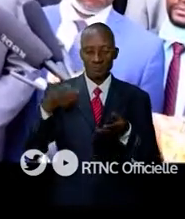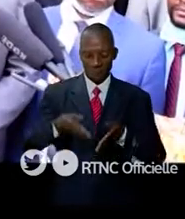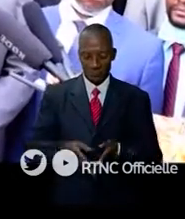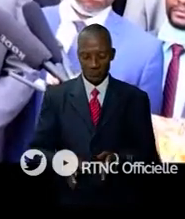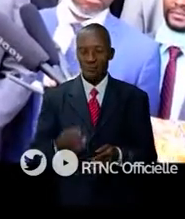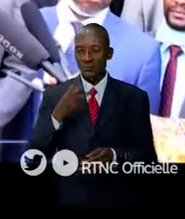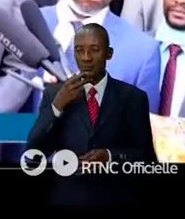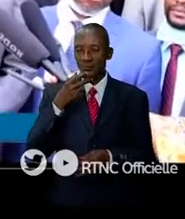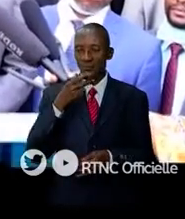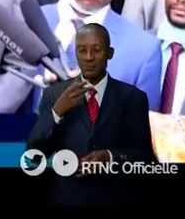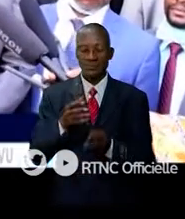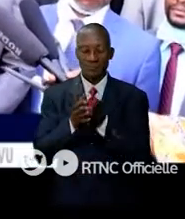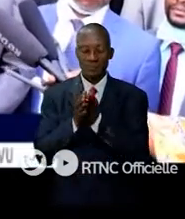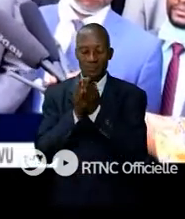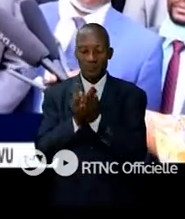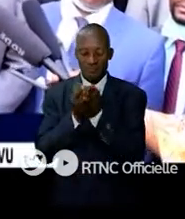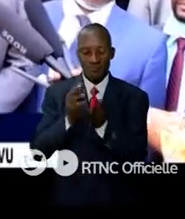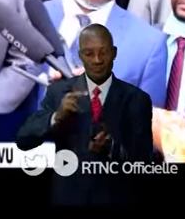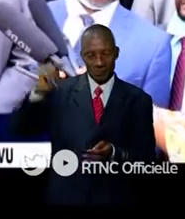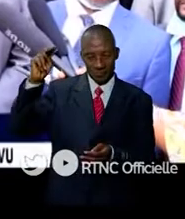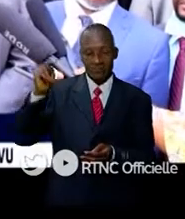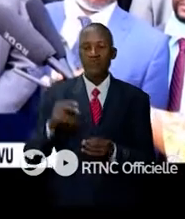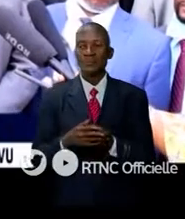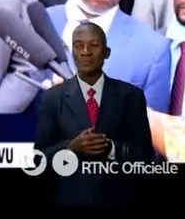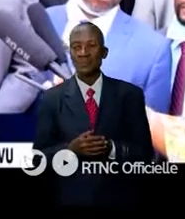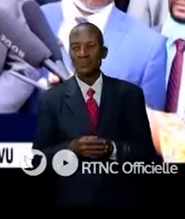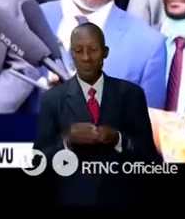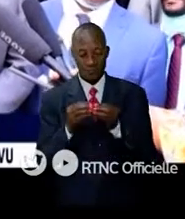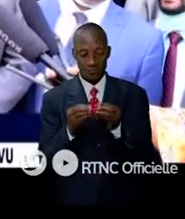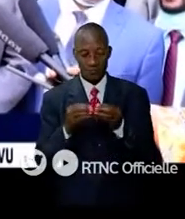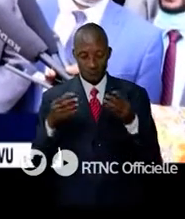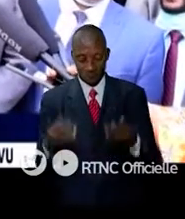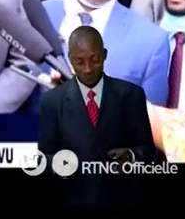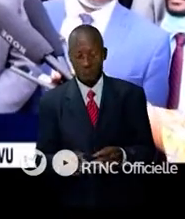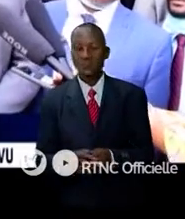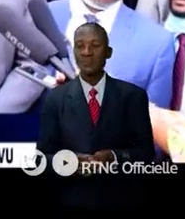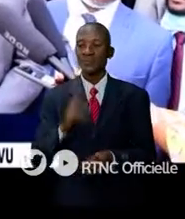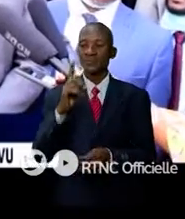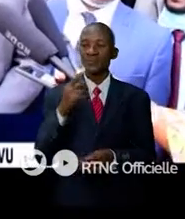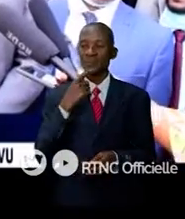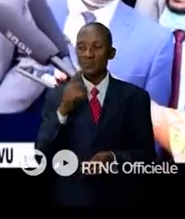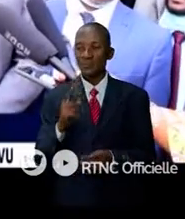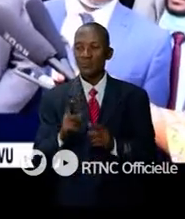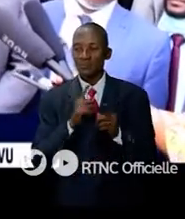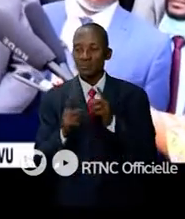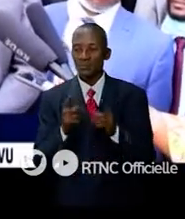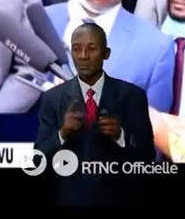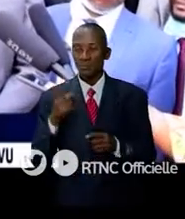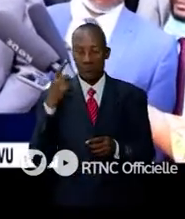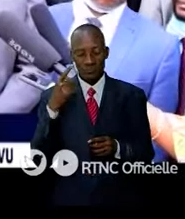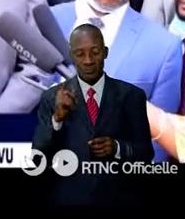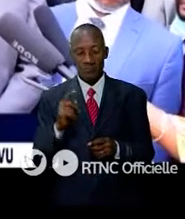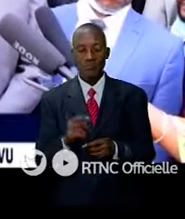points ont été discutés, notamment la question de la territoriale, c'est-à-dire avec la mise en place des